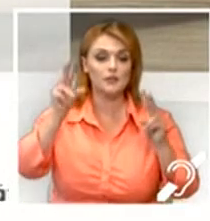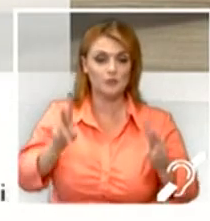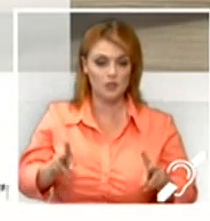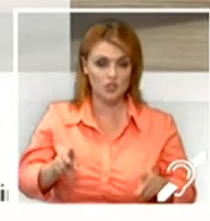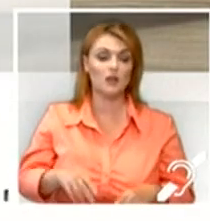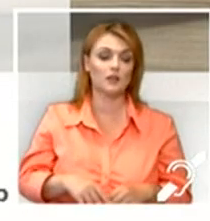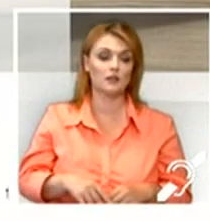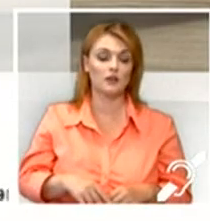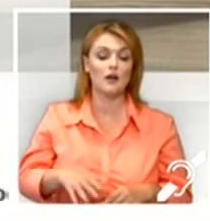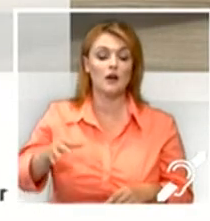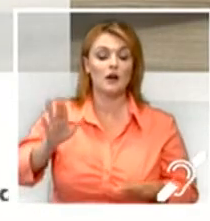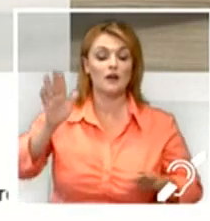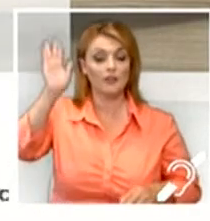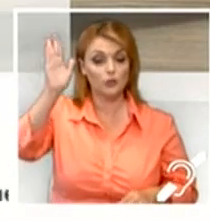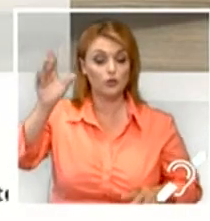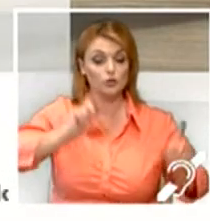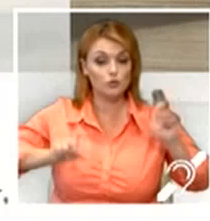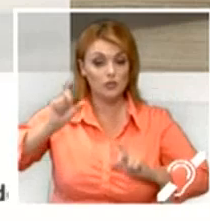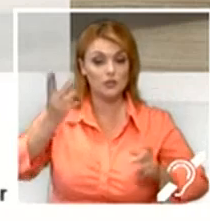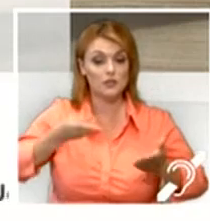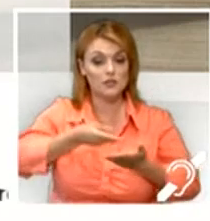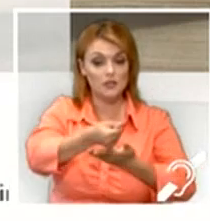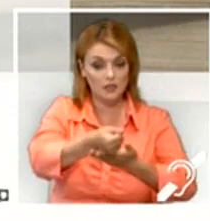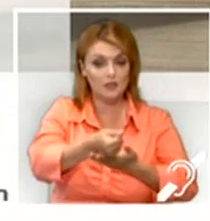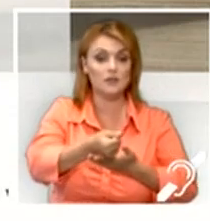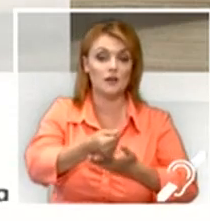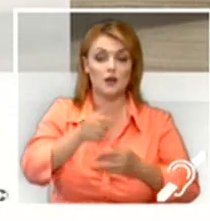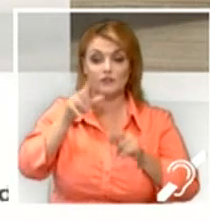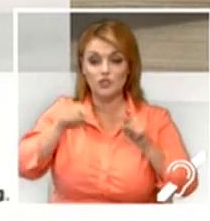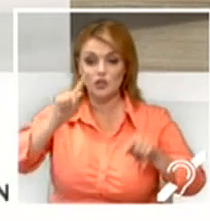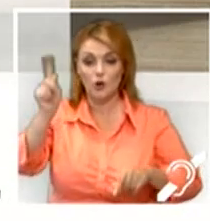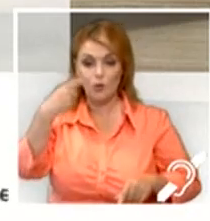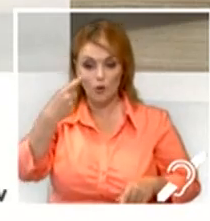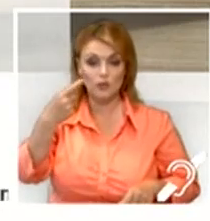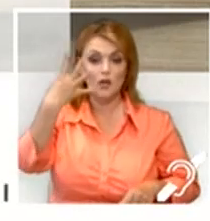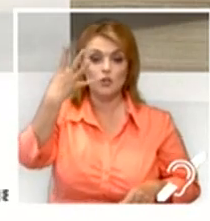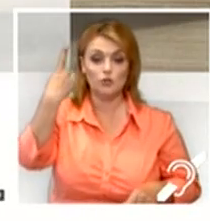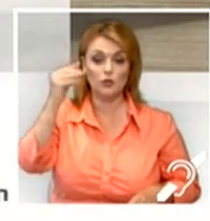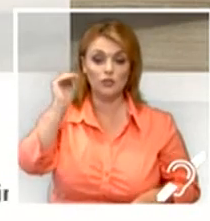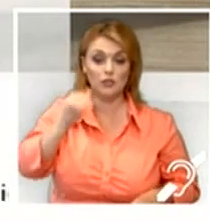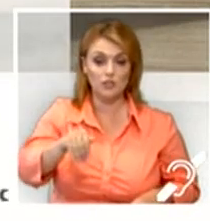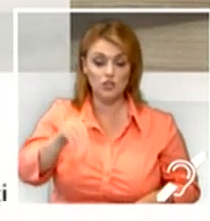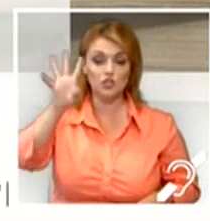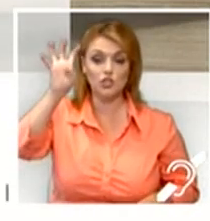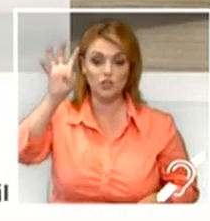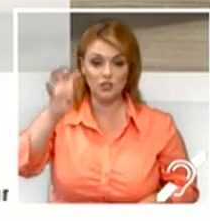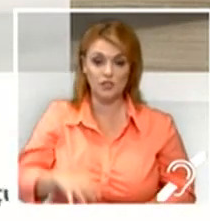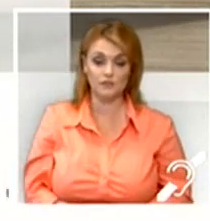specialitatea Canto Academic, viitorii studenți vor trebui să achite o taxă anuală de 41.400 de lei